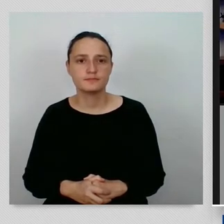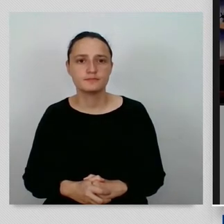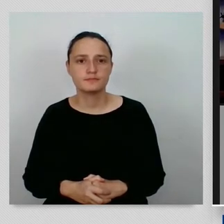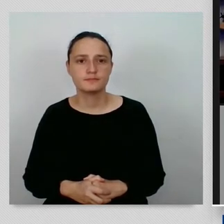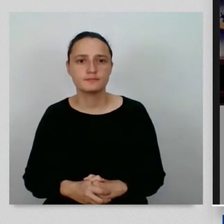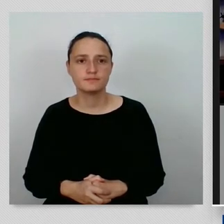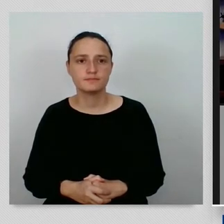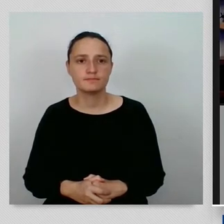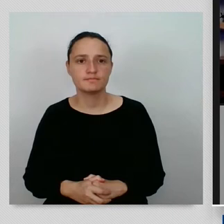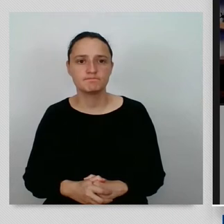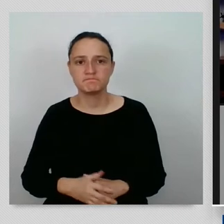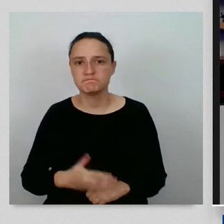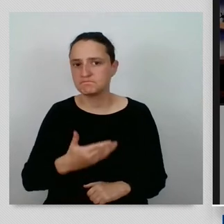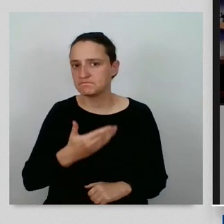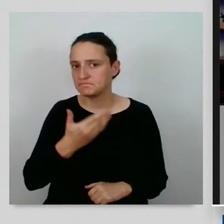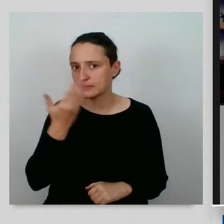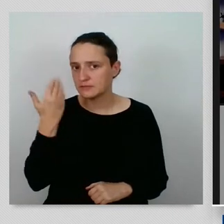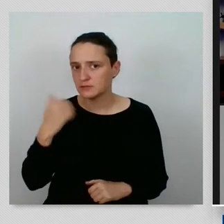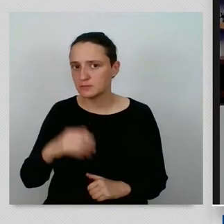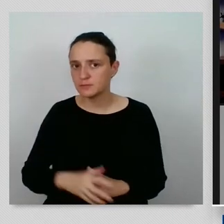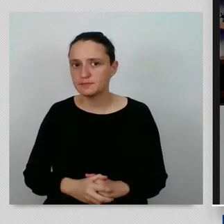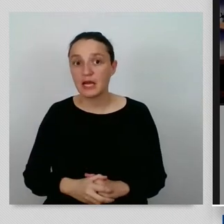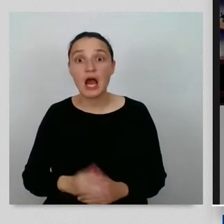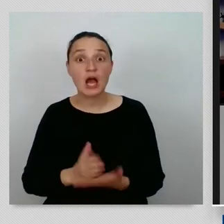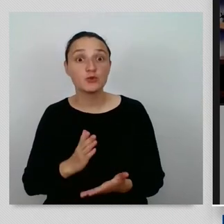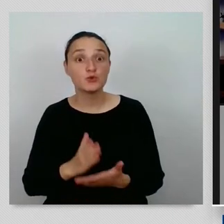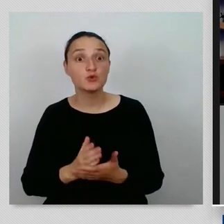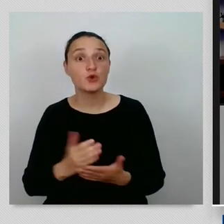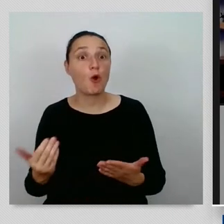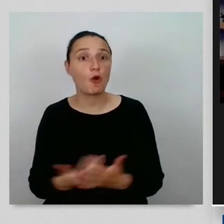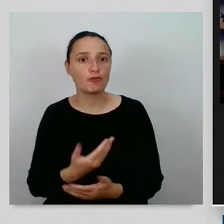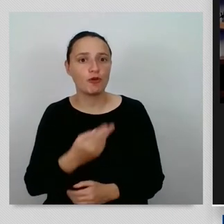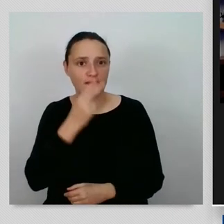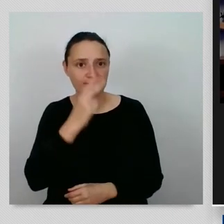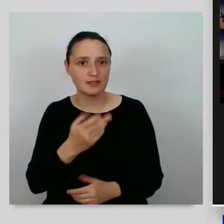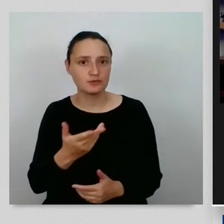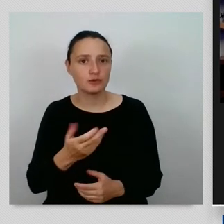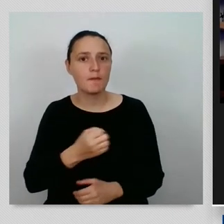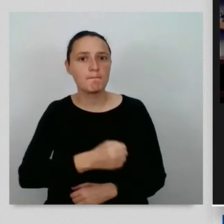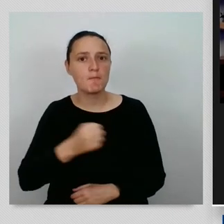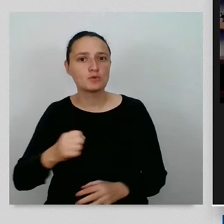Nie wiadomo, tutaj też dostaję sygnał, że już łączy się pani poseł z innego.